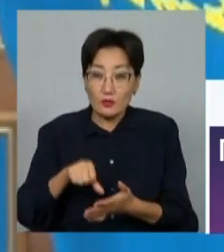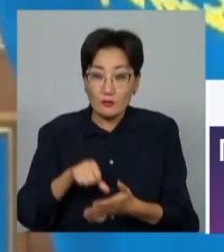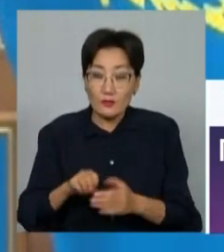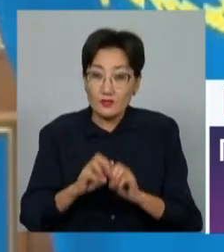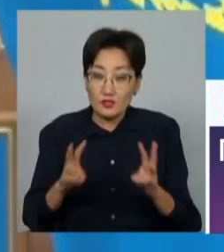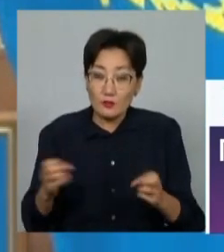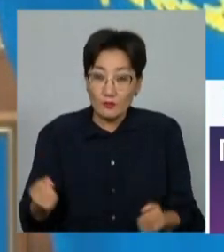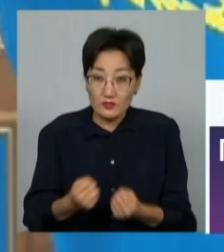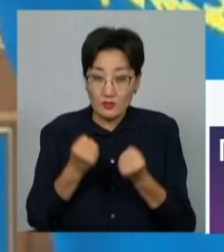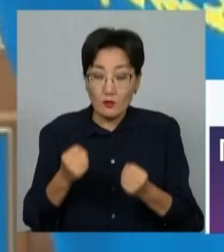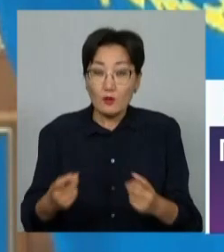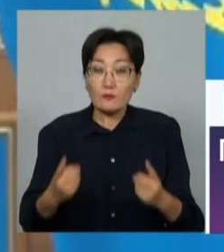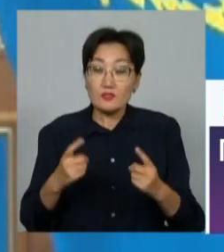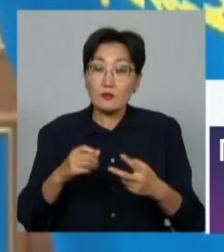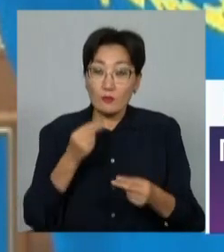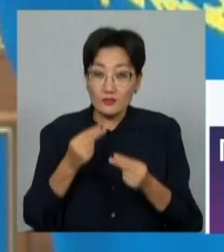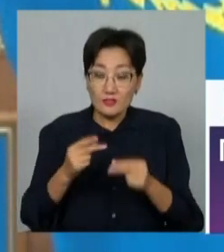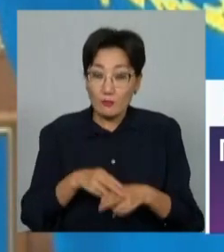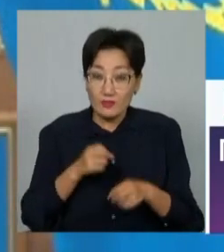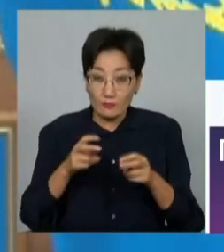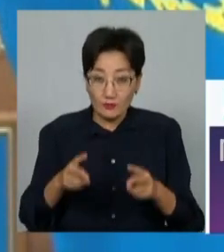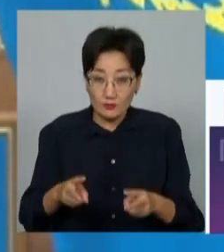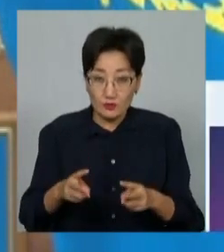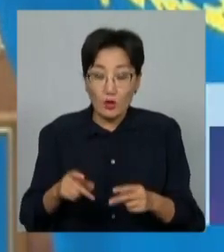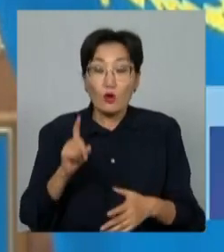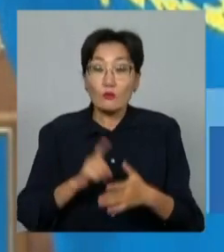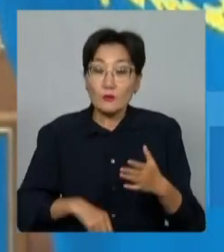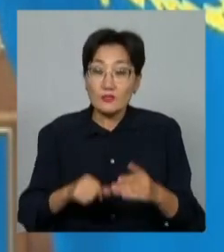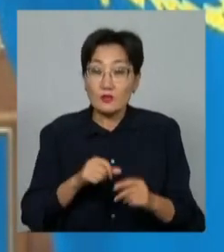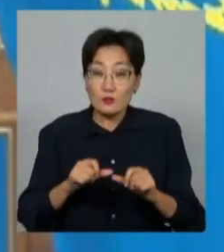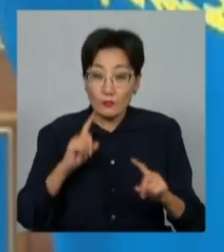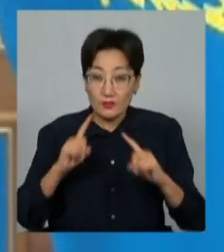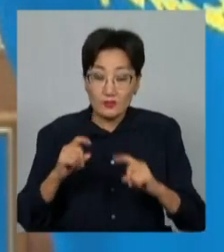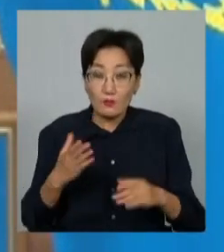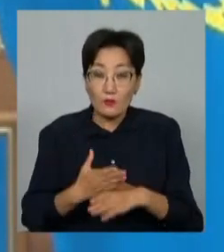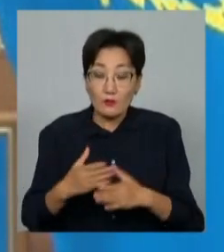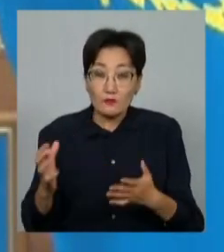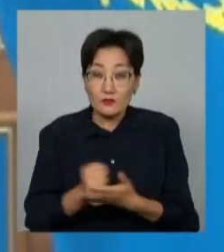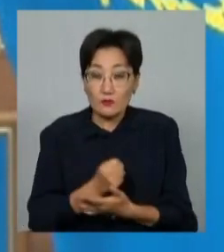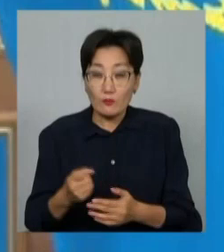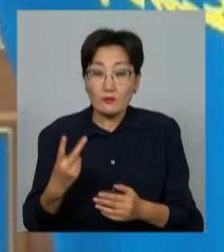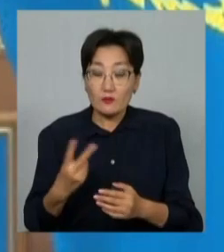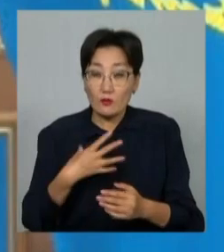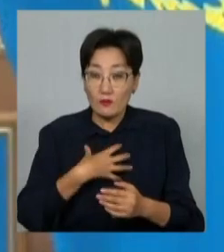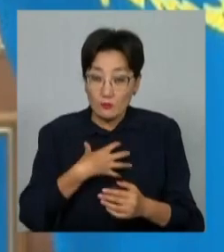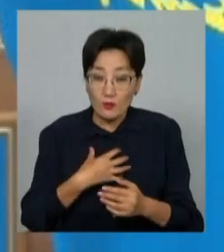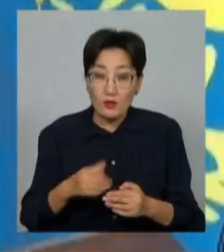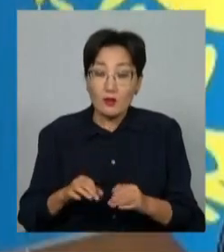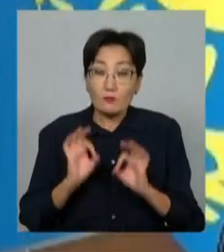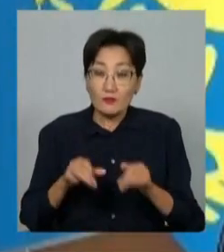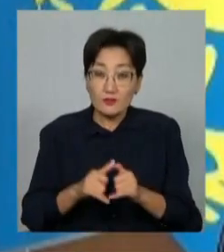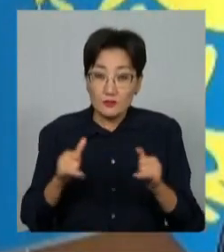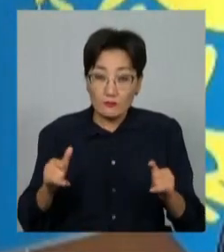обеспечении и поддержании глобальной продовольственной безопасности. Уверен, саммит поможет достичь второй ключевой цели устойчивого